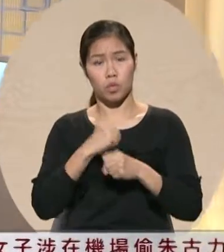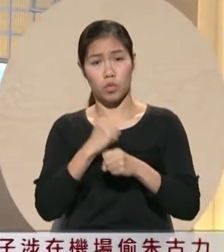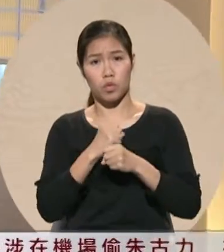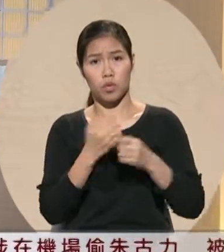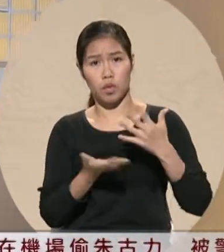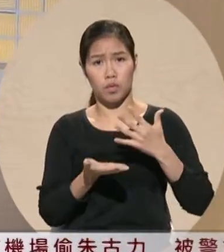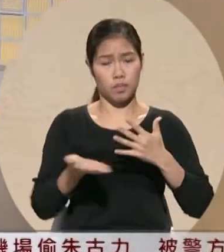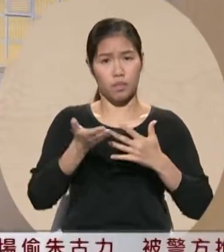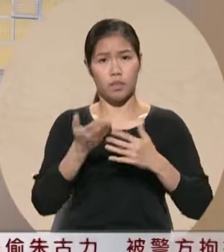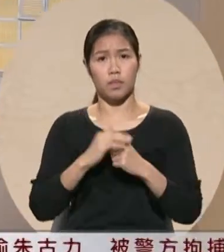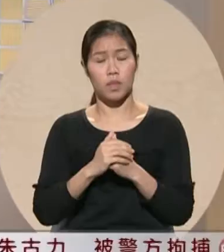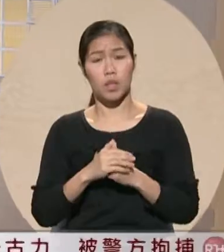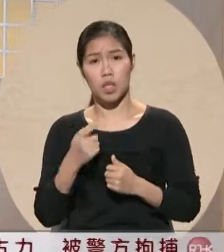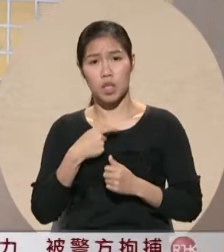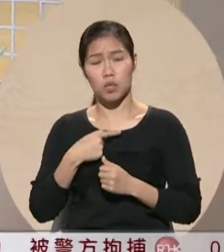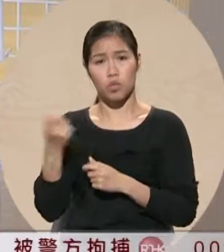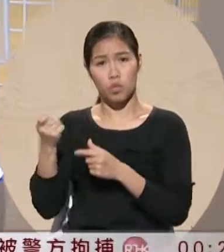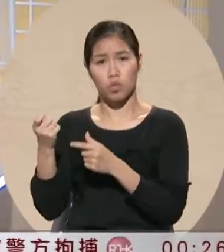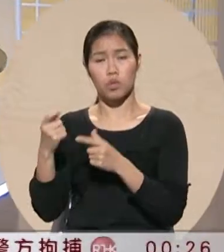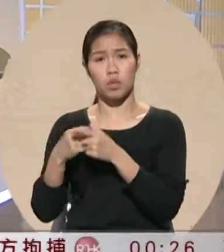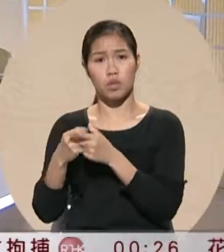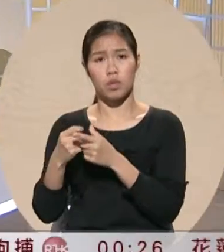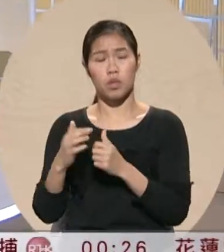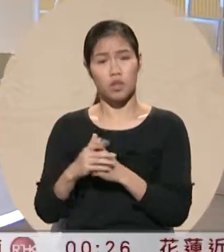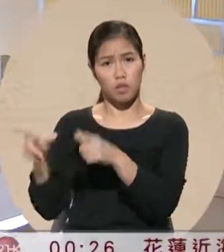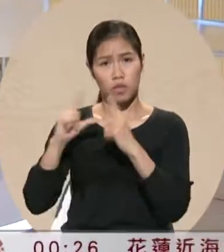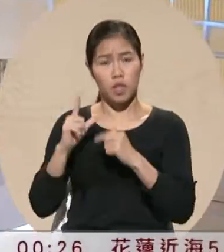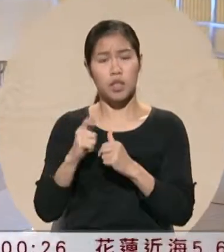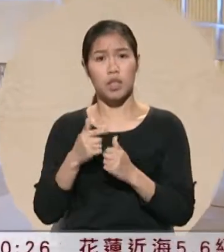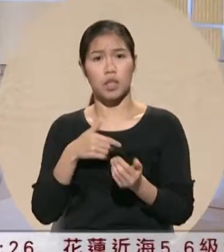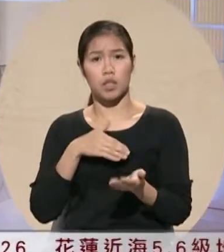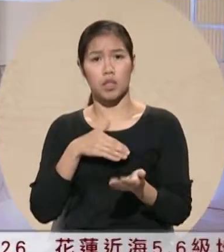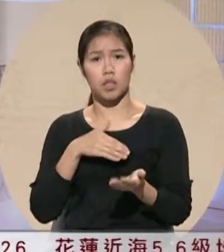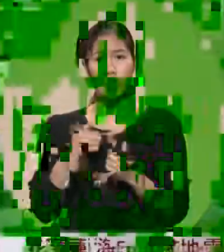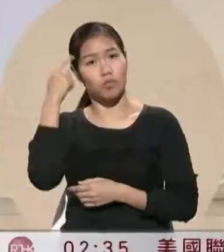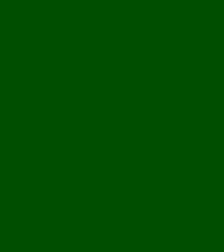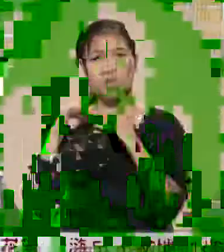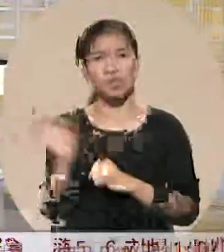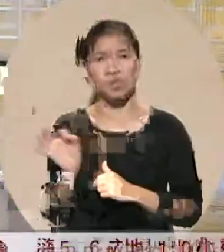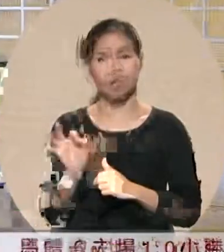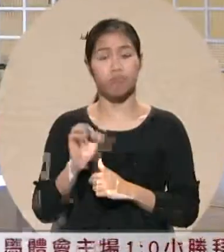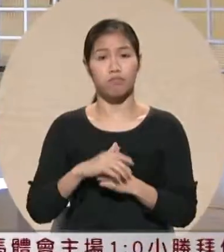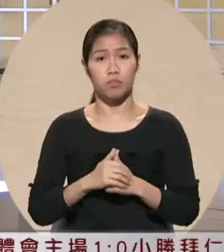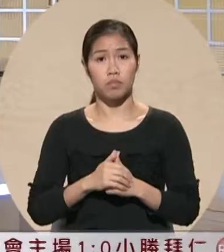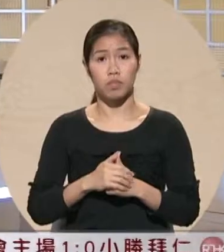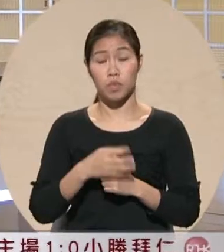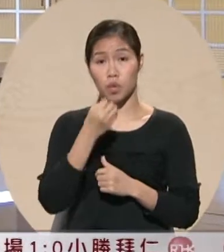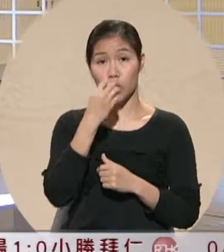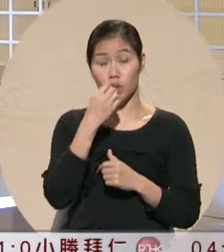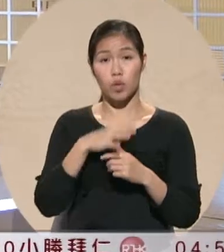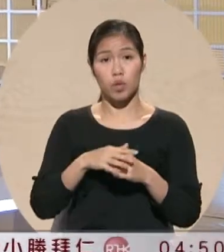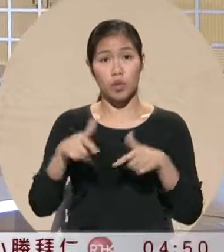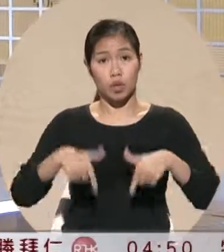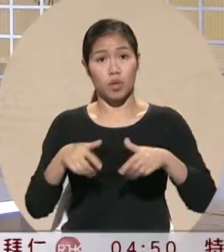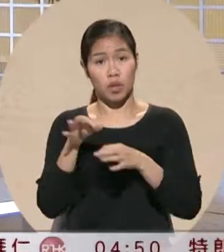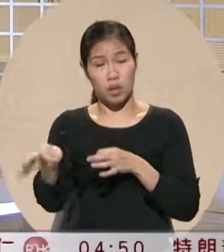關準備，促請公司回應撤回解僱姜國元等的訴求。港島南區一間診所二